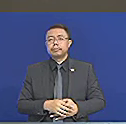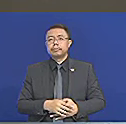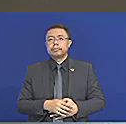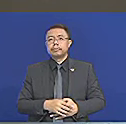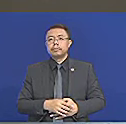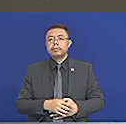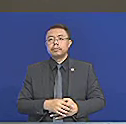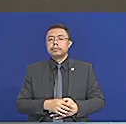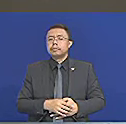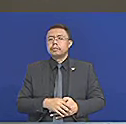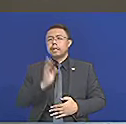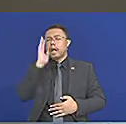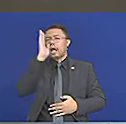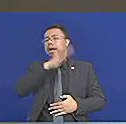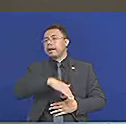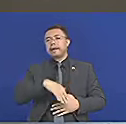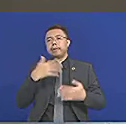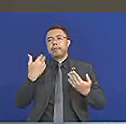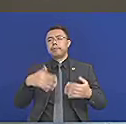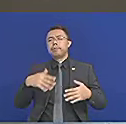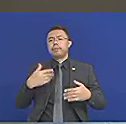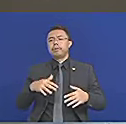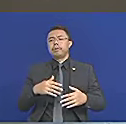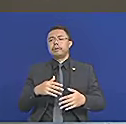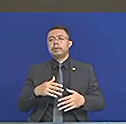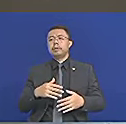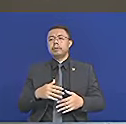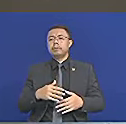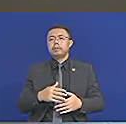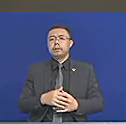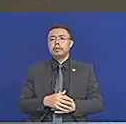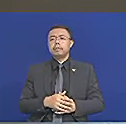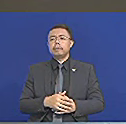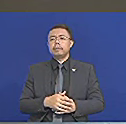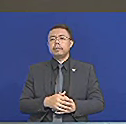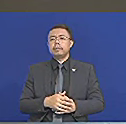Ini ironis sekali, saudara, ironis.